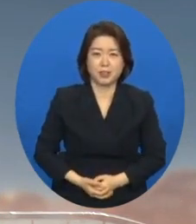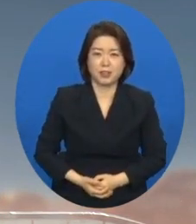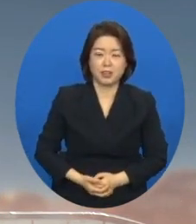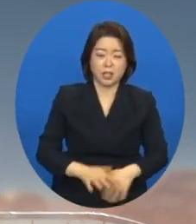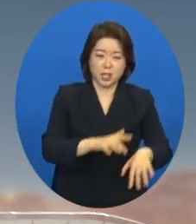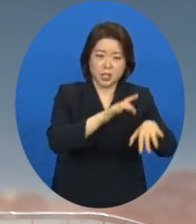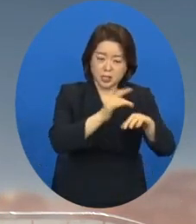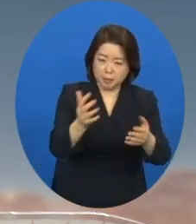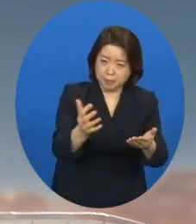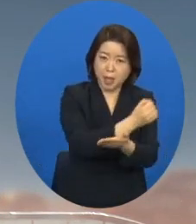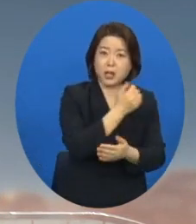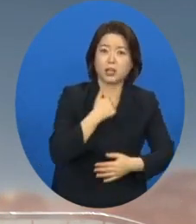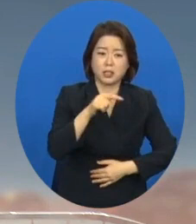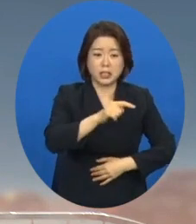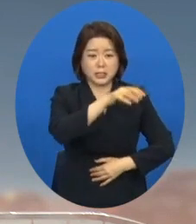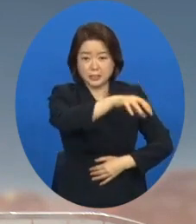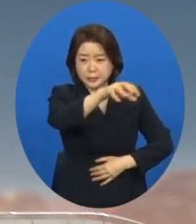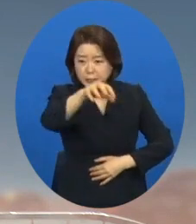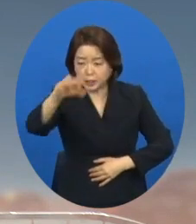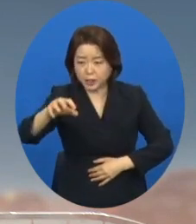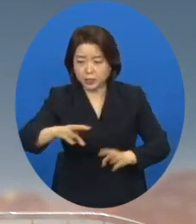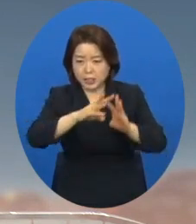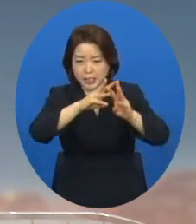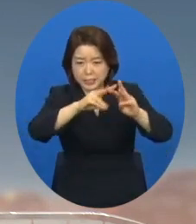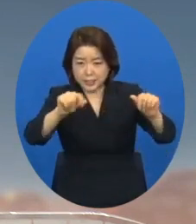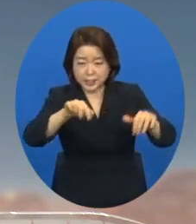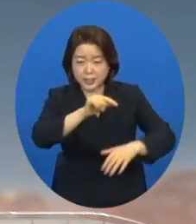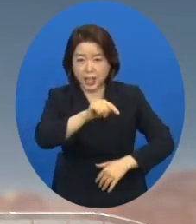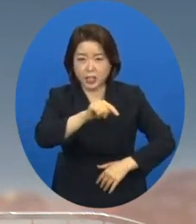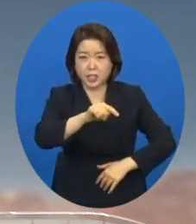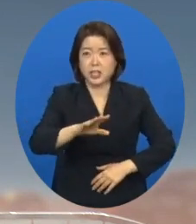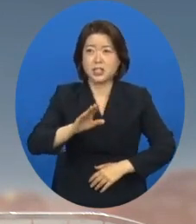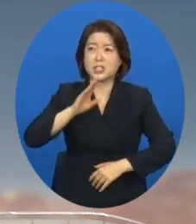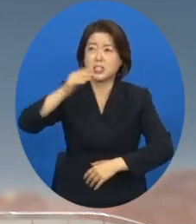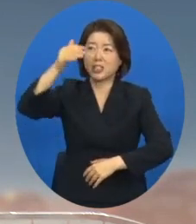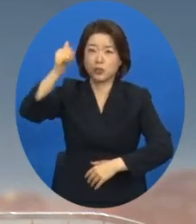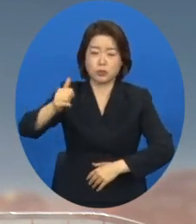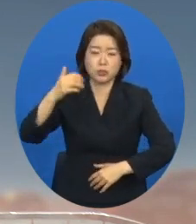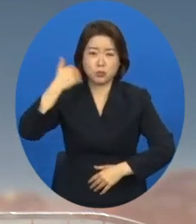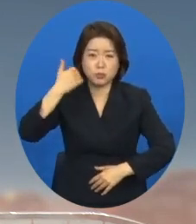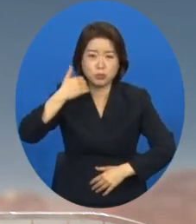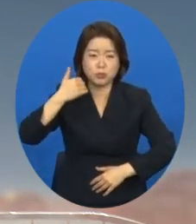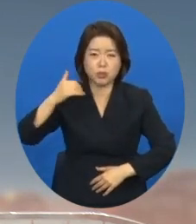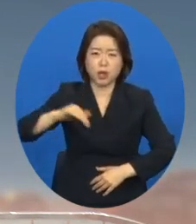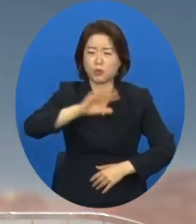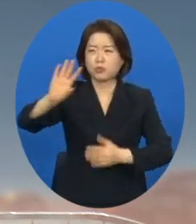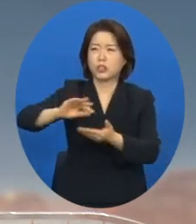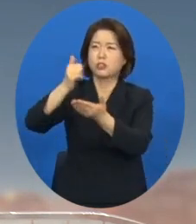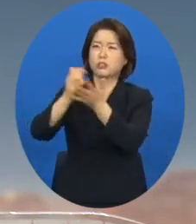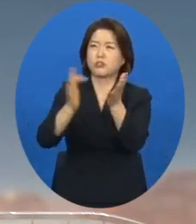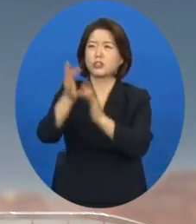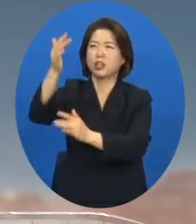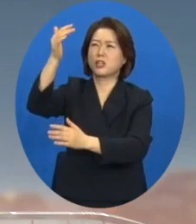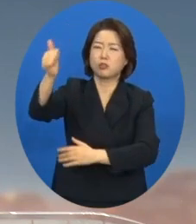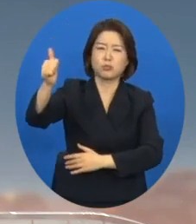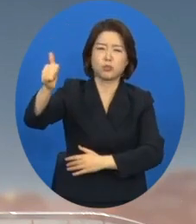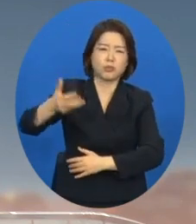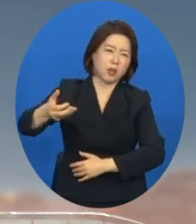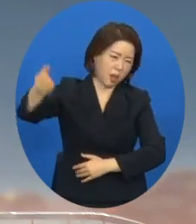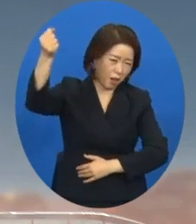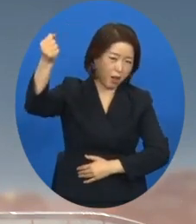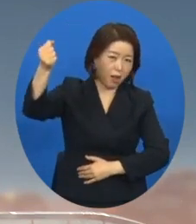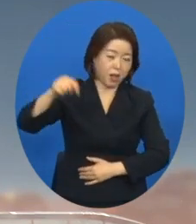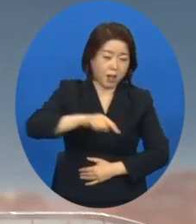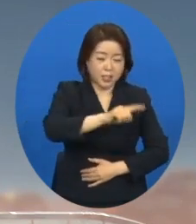사단에게 빼앗겨버린 그 영역과 영토와 그 땅이 실제 주인은 누구냐? 우리 그리스도 예수 그리스도시다 라고